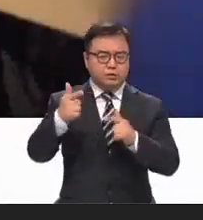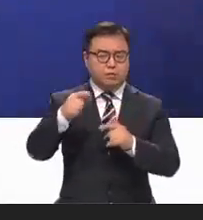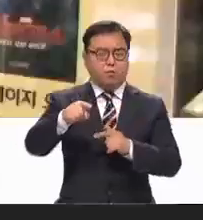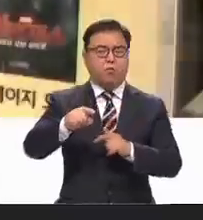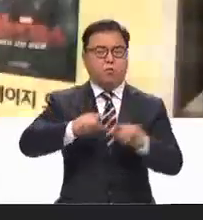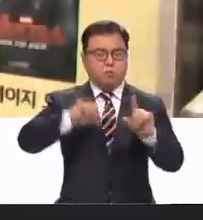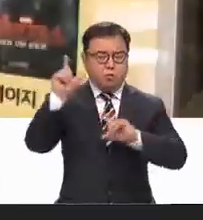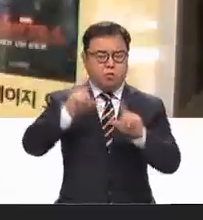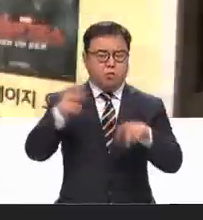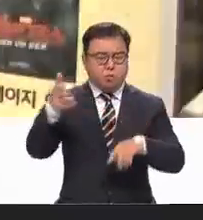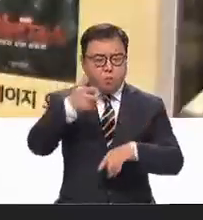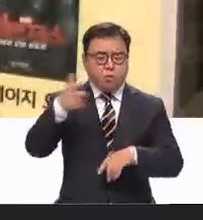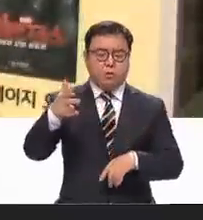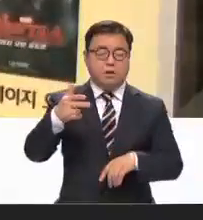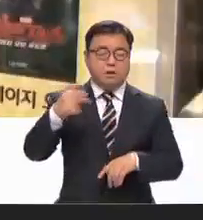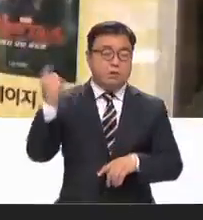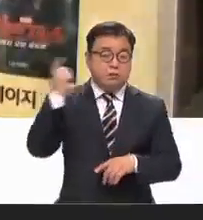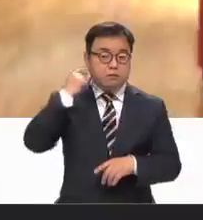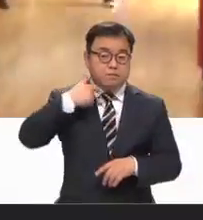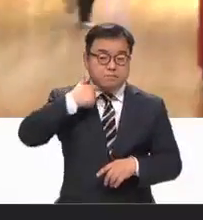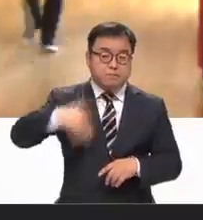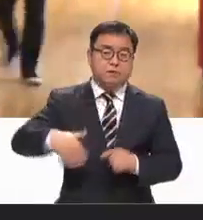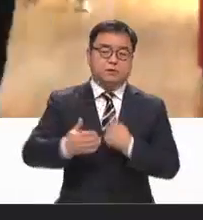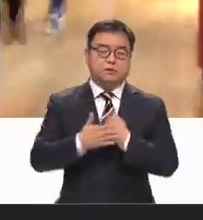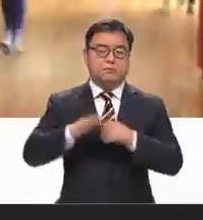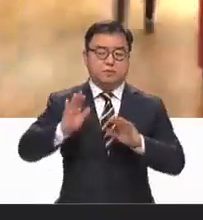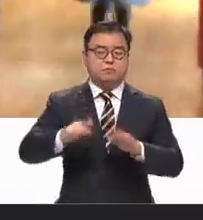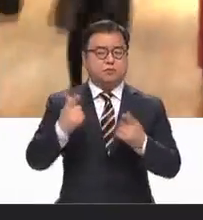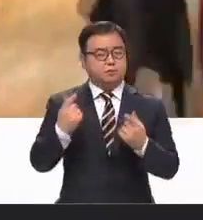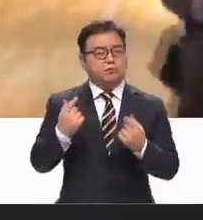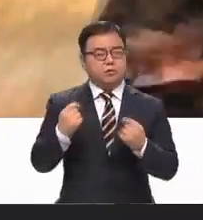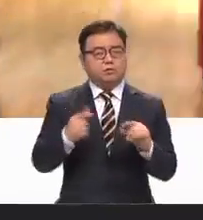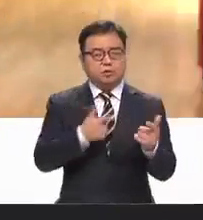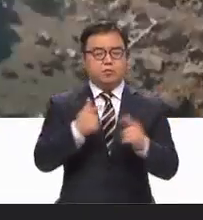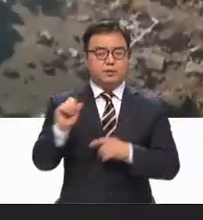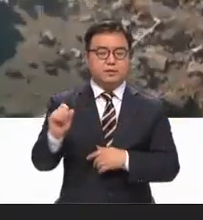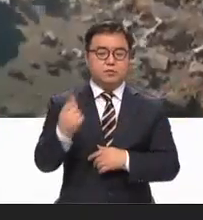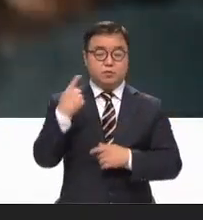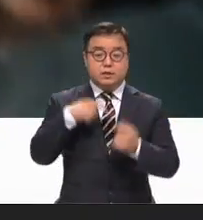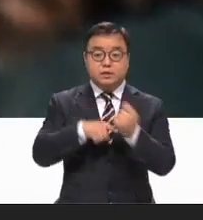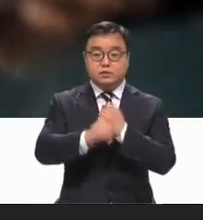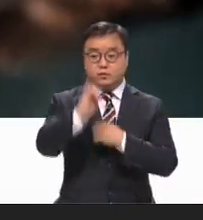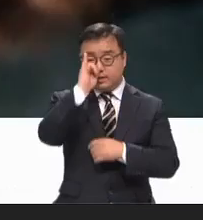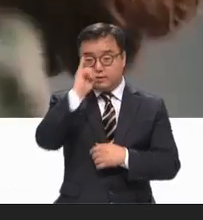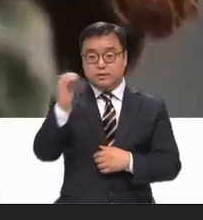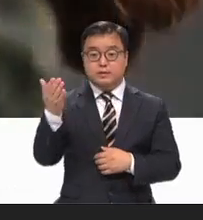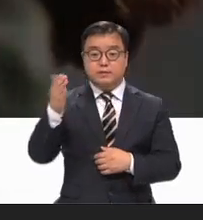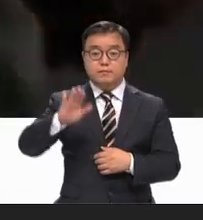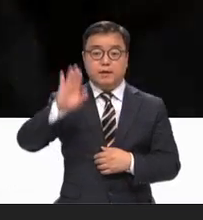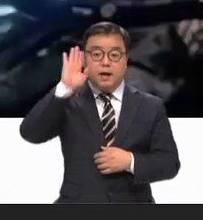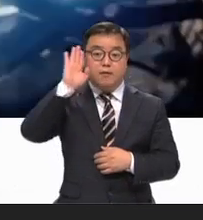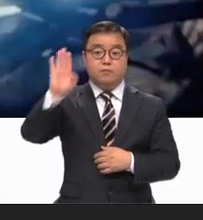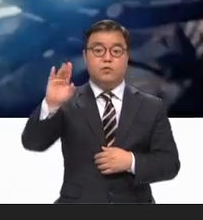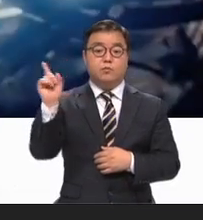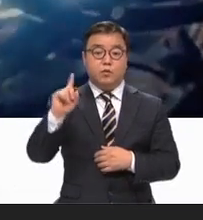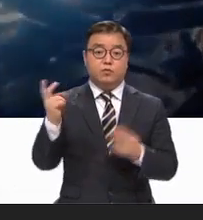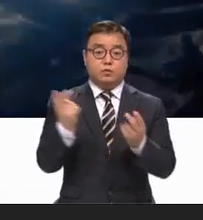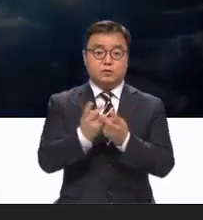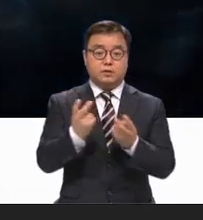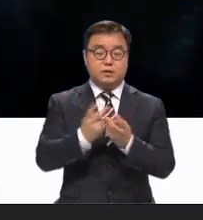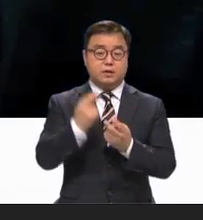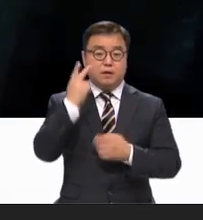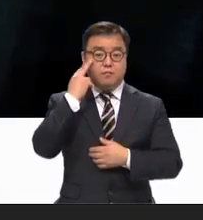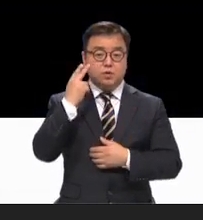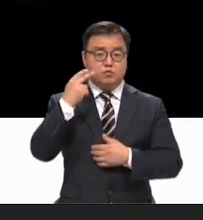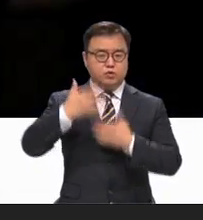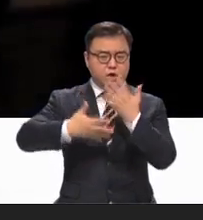예. 이런 모습은 우리가 듣도 보도 못한 모습이기 때문에 네네. 그런 것도 물론 작용했지만 아, 앞으로는 어쩌면 헐리우드